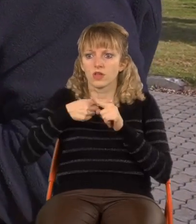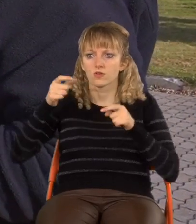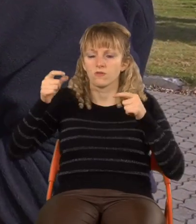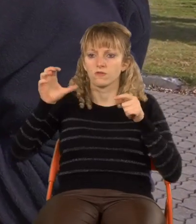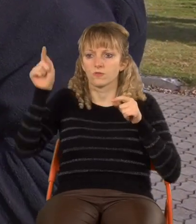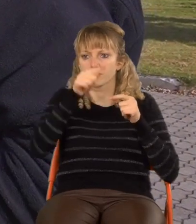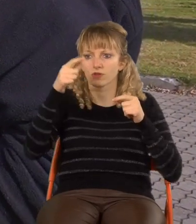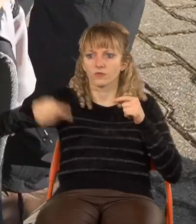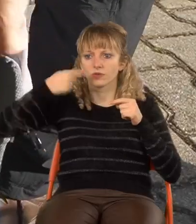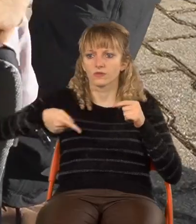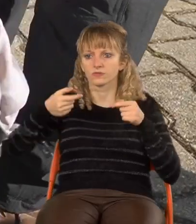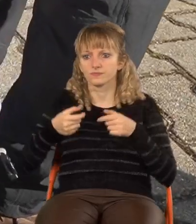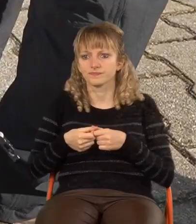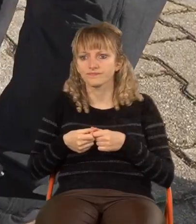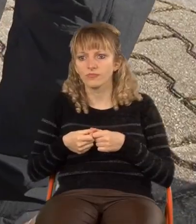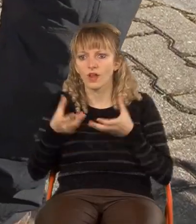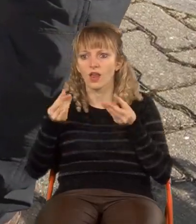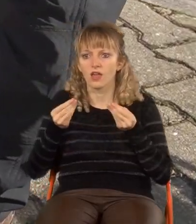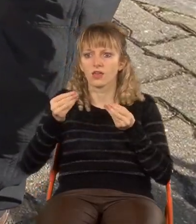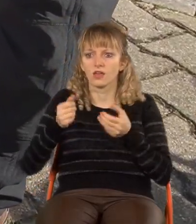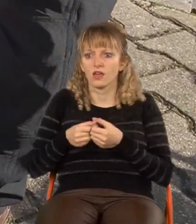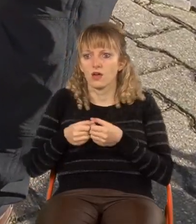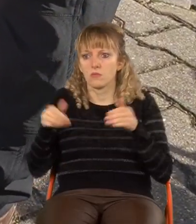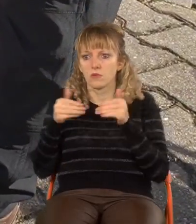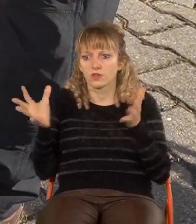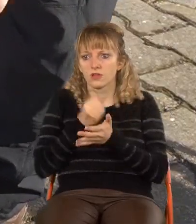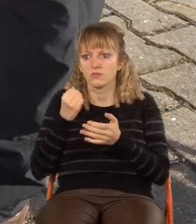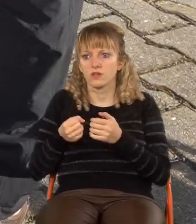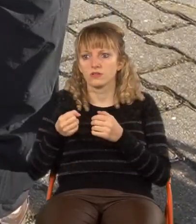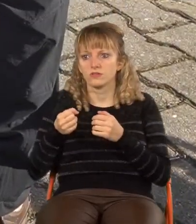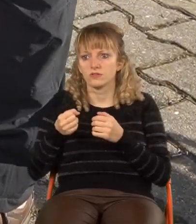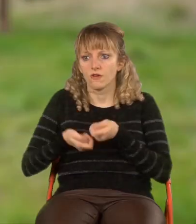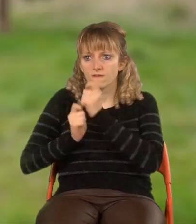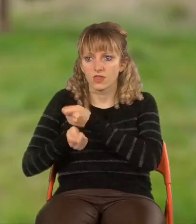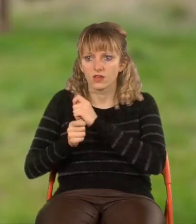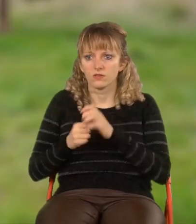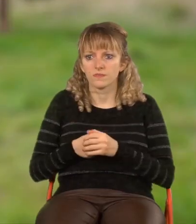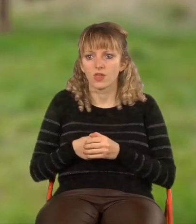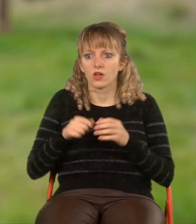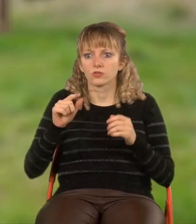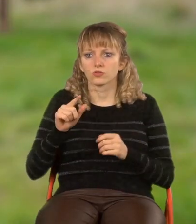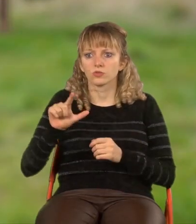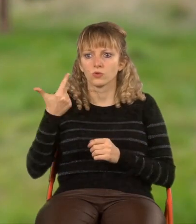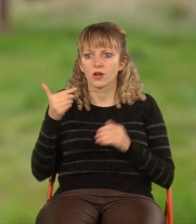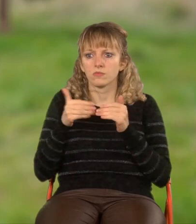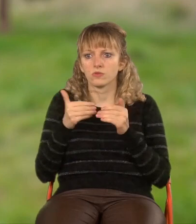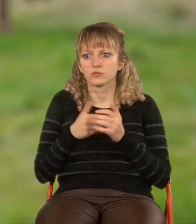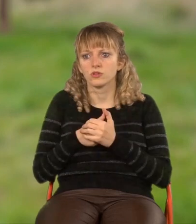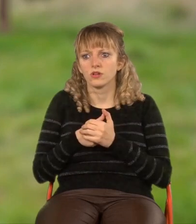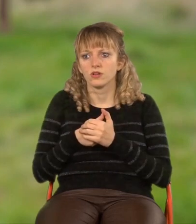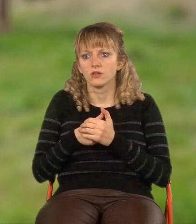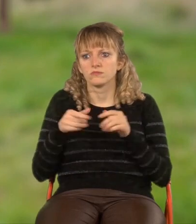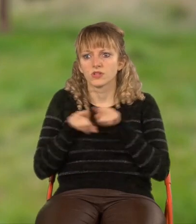klej do zaklejenia, bo można zabrać dętkę, a druga może się w międzyczasie też przedziurawić. Przede wszystkim chęci. Chęci,